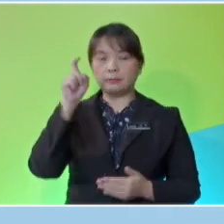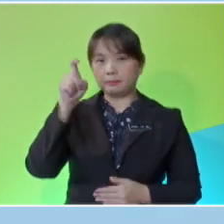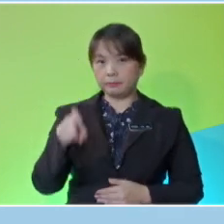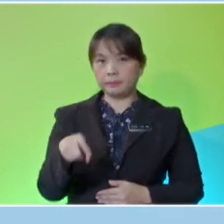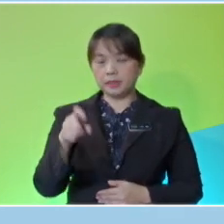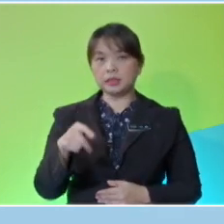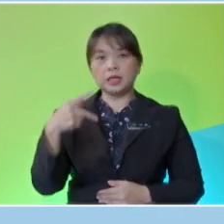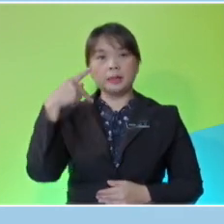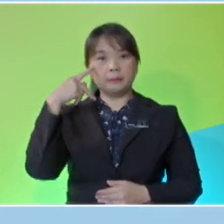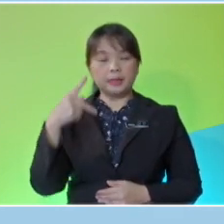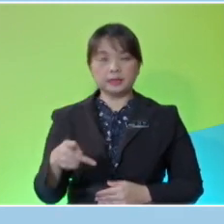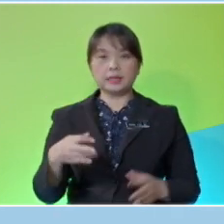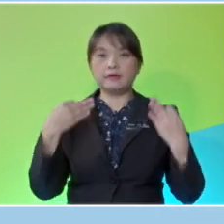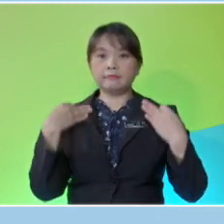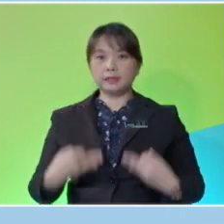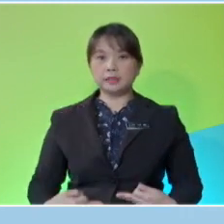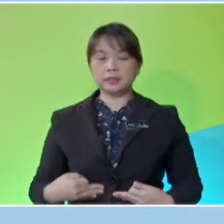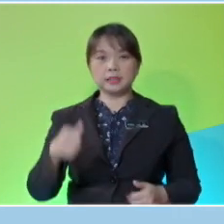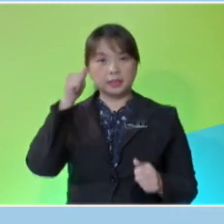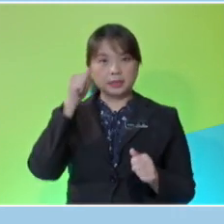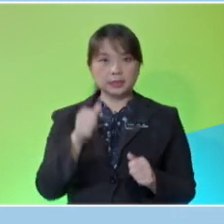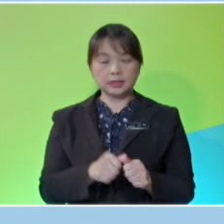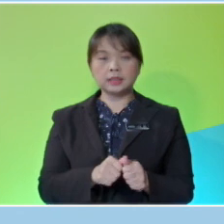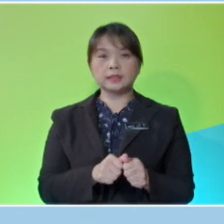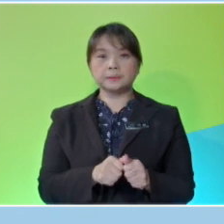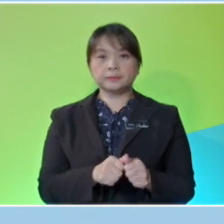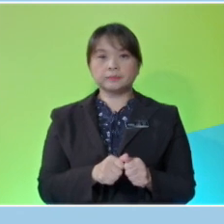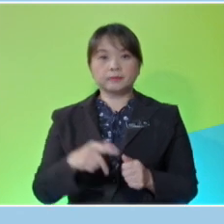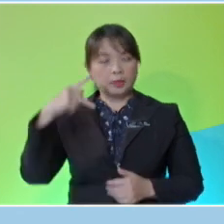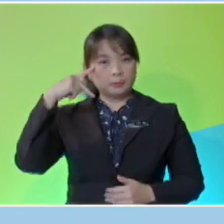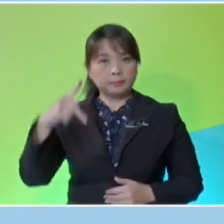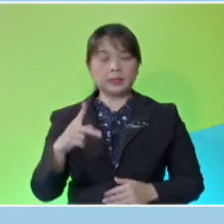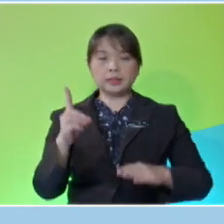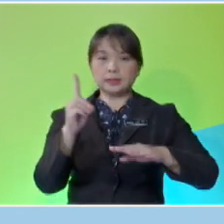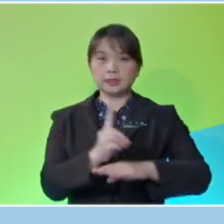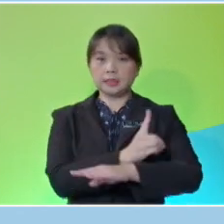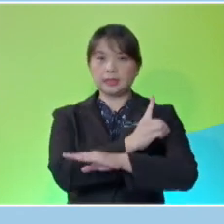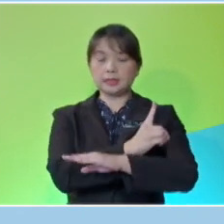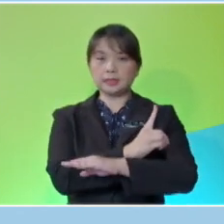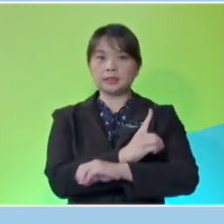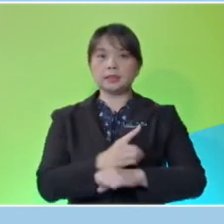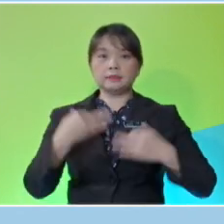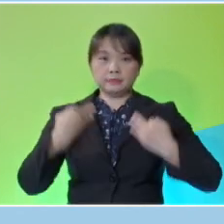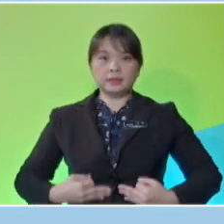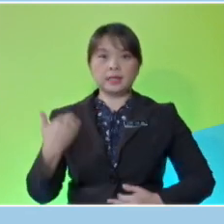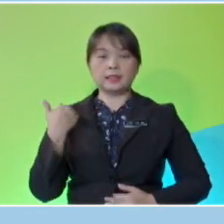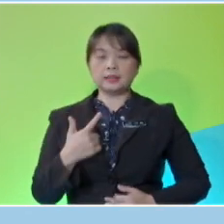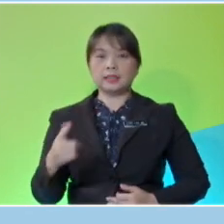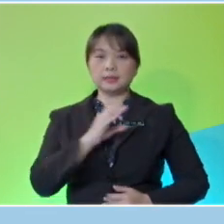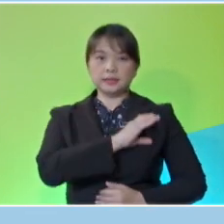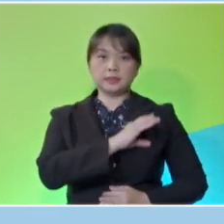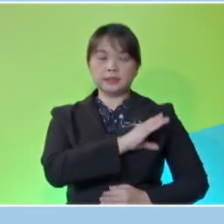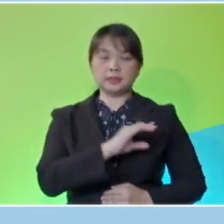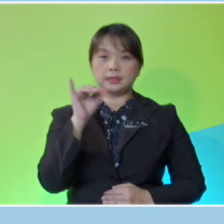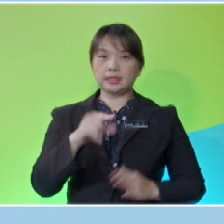di dalam peta topografi Oke ingat sekali lagi bahwa pandang darat fisikal adalah ciri-ciri yang menunjukkan